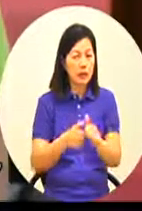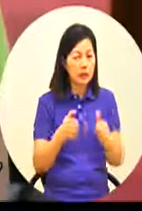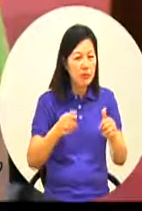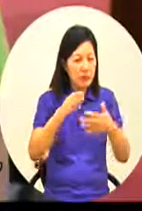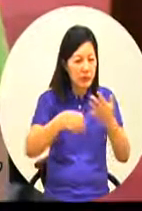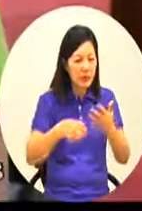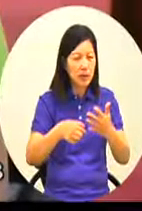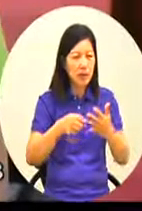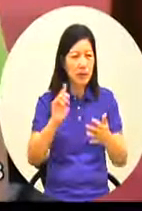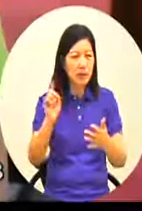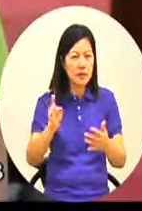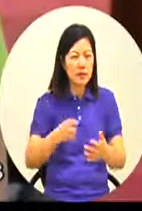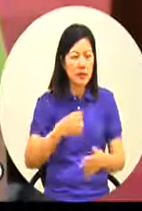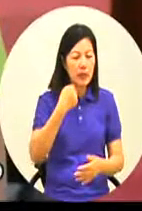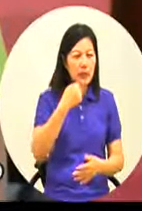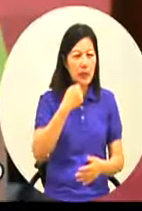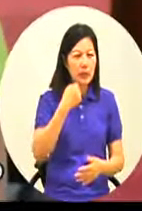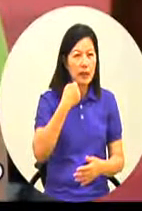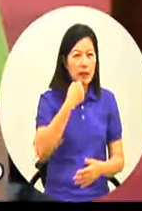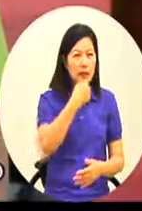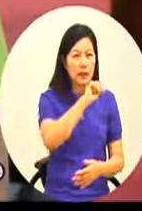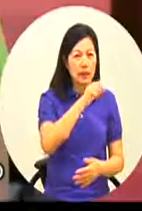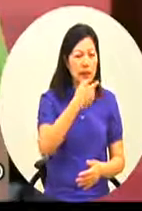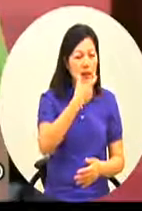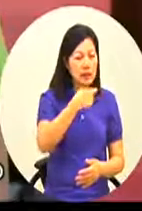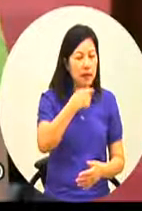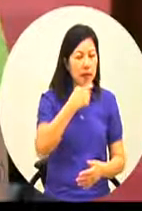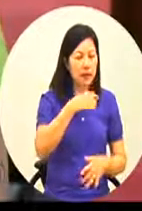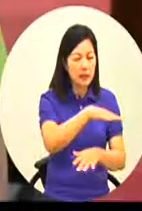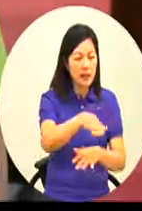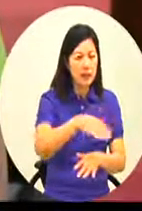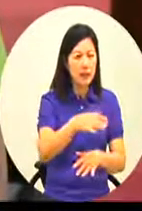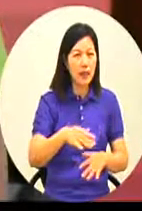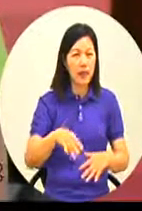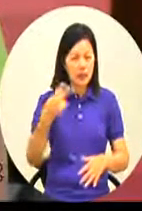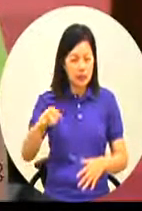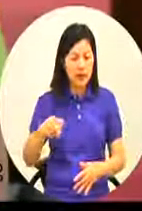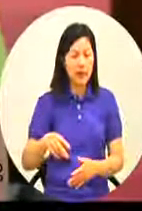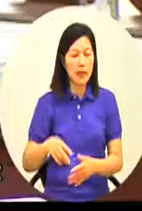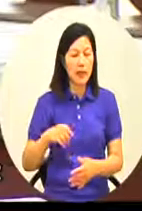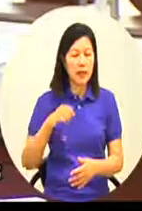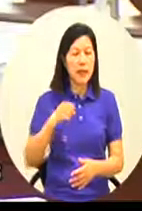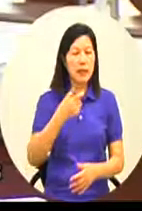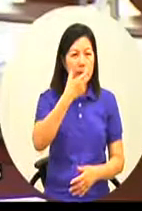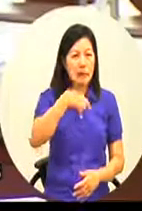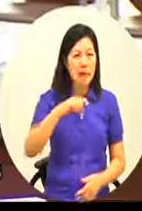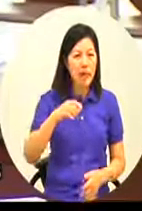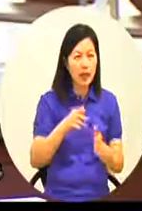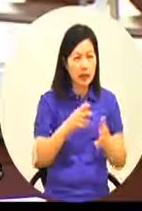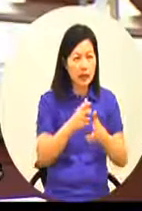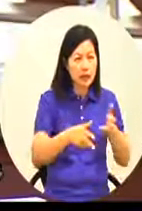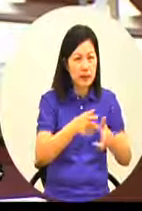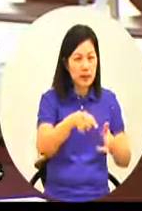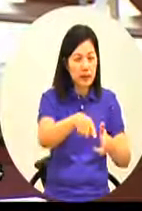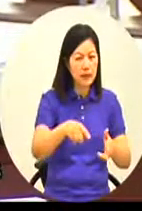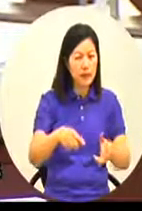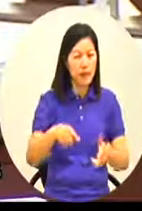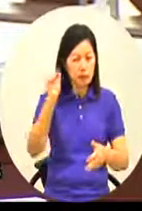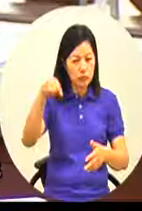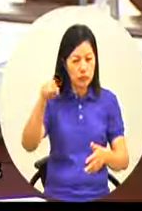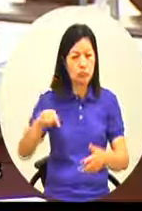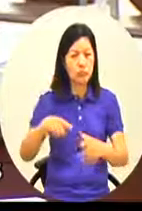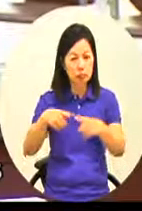吼，糖厂要文化保存区要变作公，爱揢着糖厂的同意书。啊，当然，经过几啊